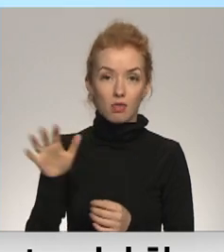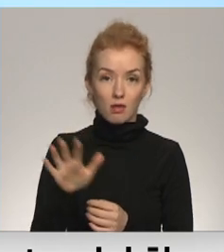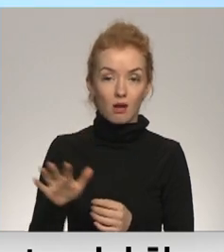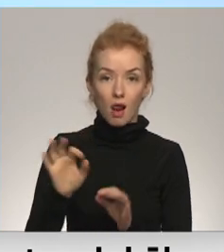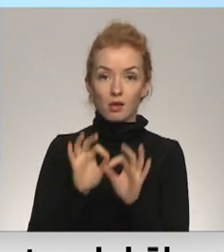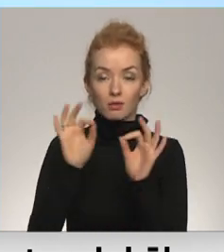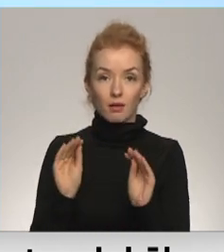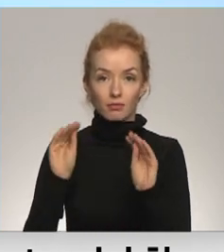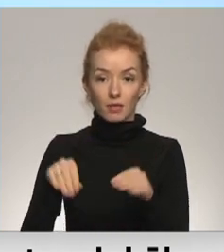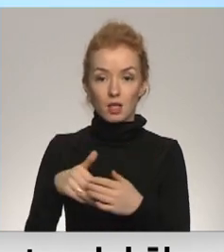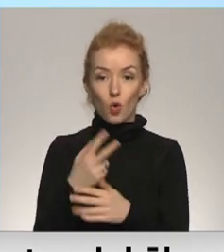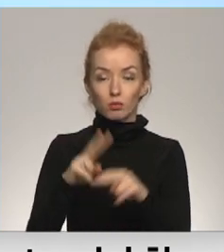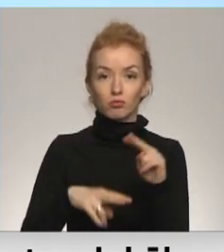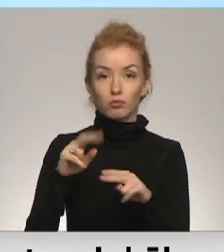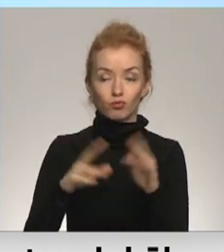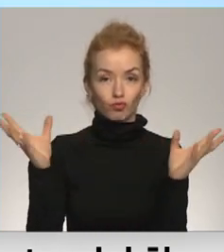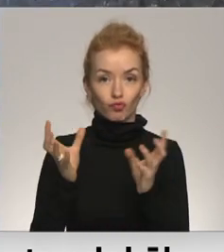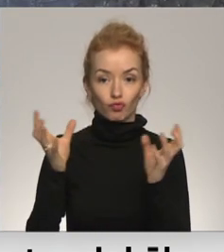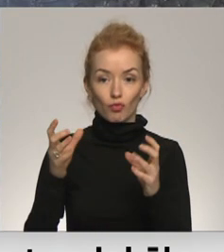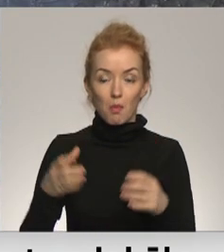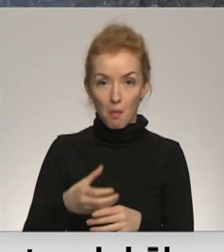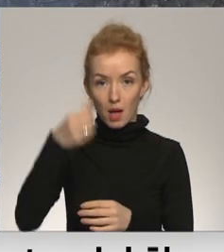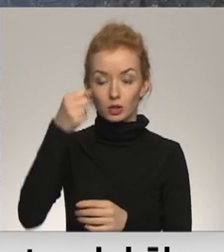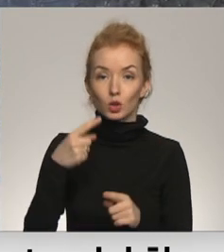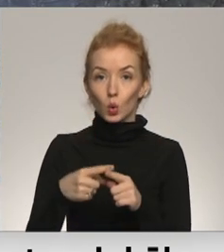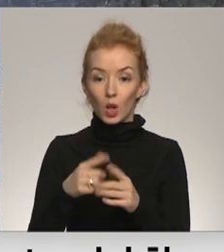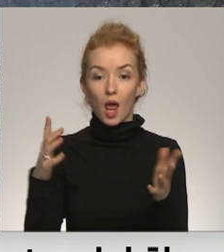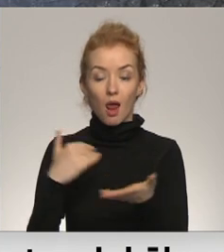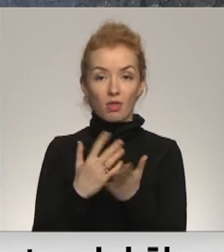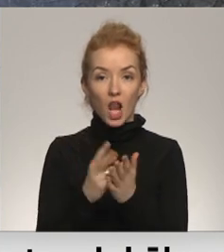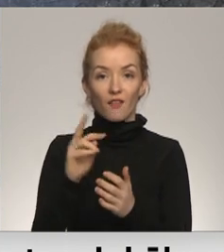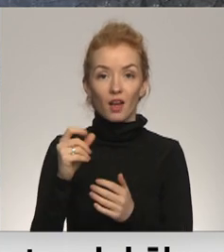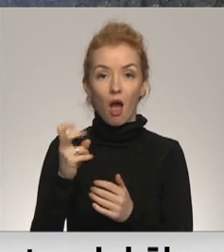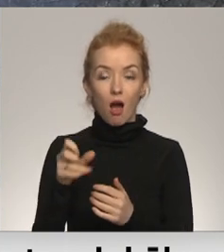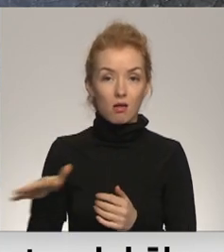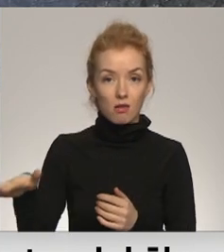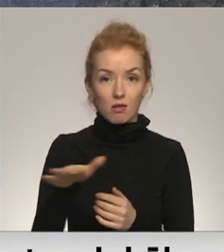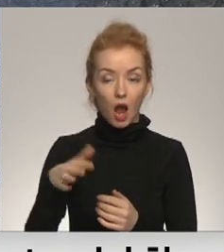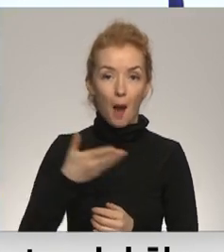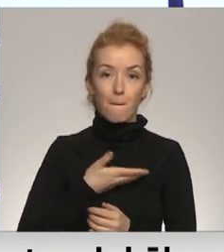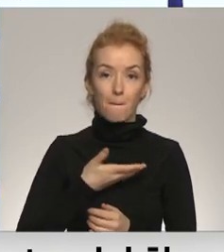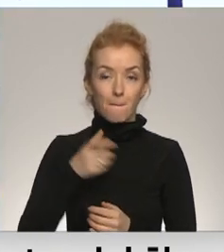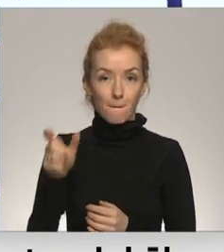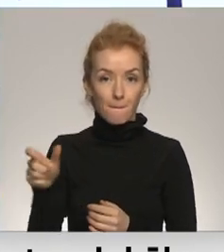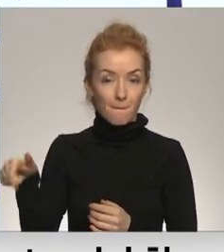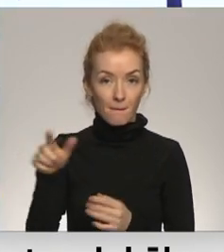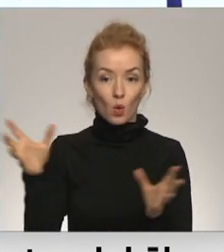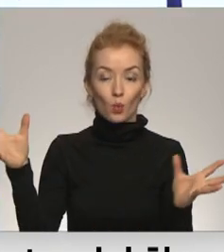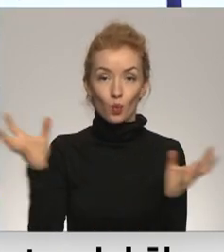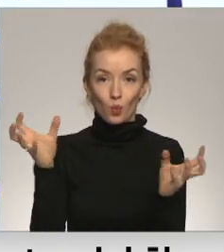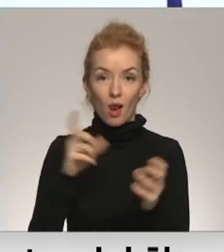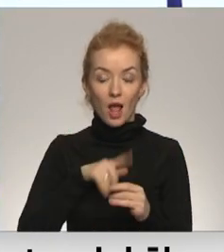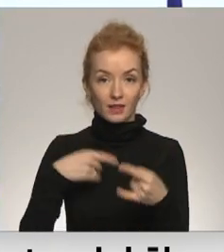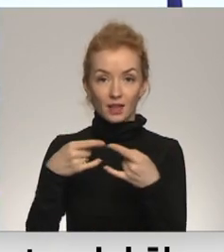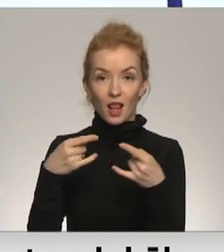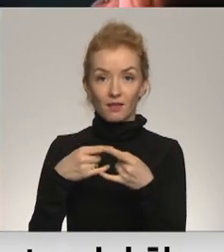sāka darboties jaunus būvēti apraides masti, lielākajai daļai Viļakas un tās apkārtnes iedzīvotājiem uztvert Latvijas